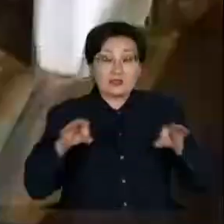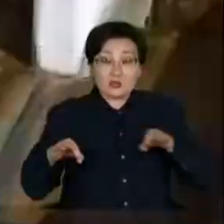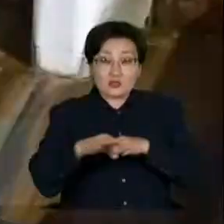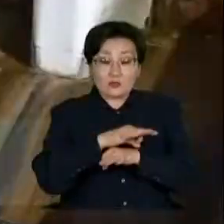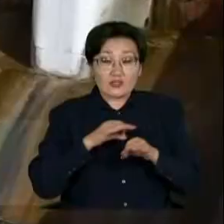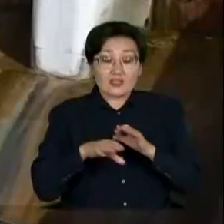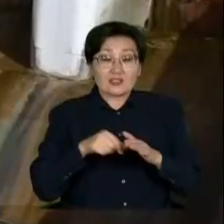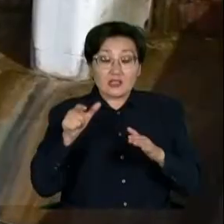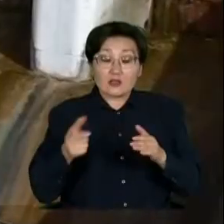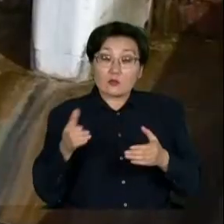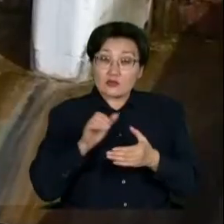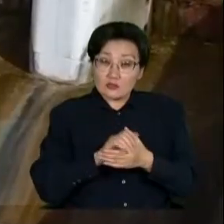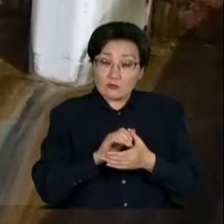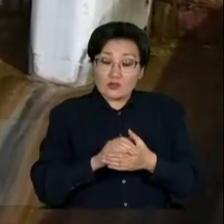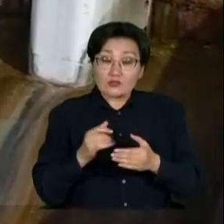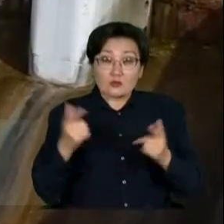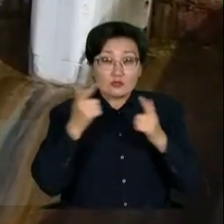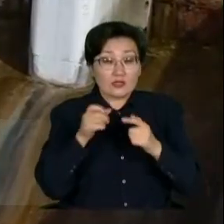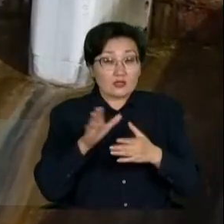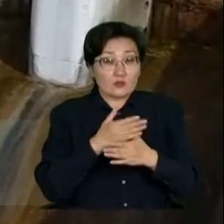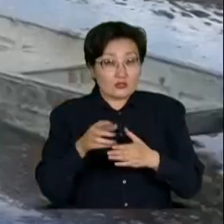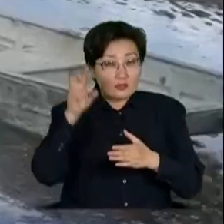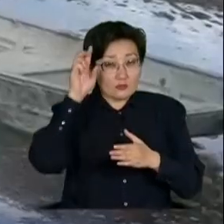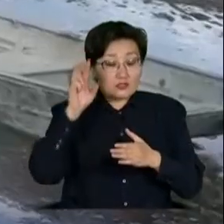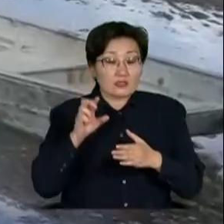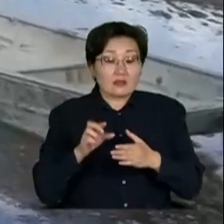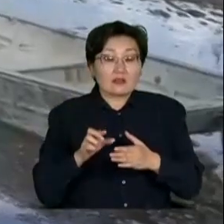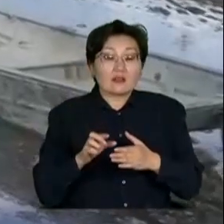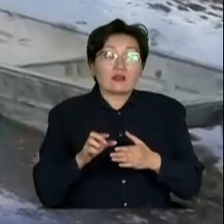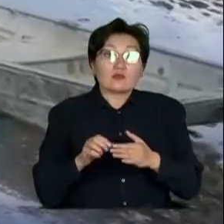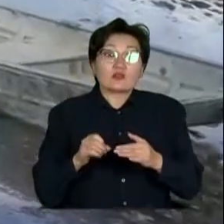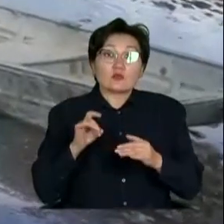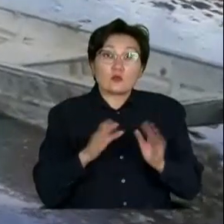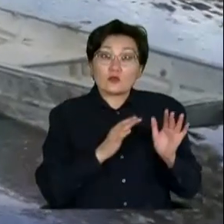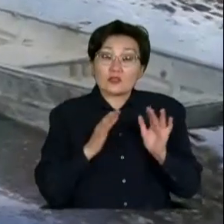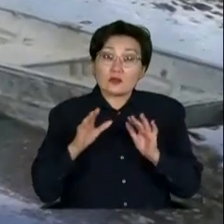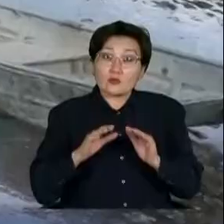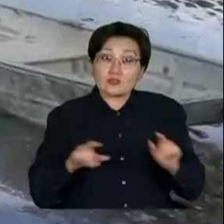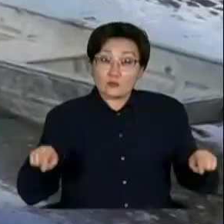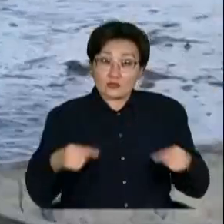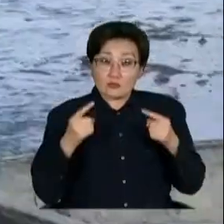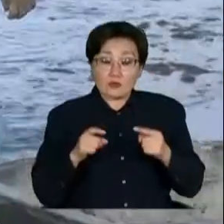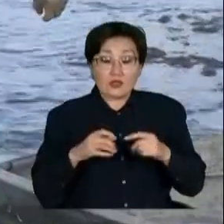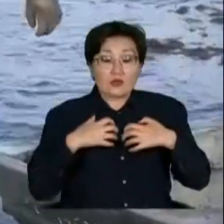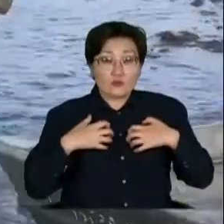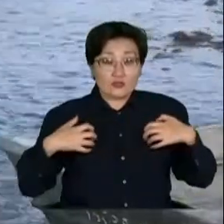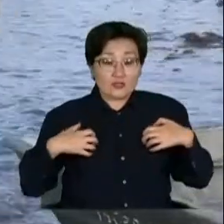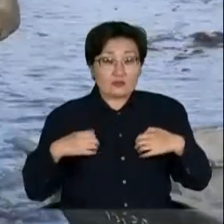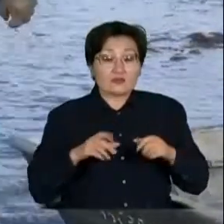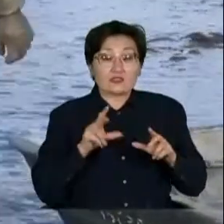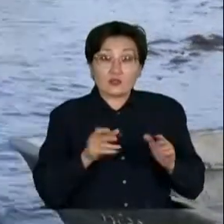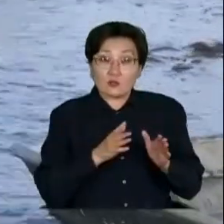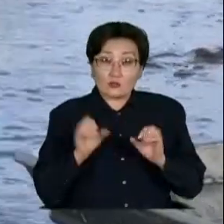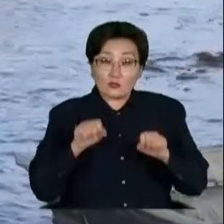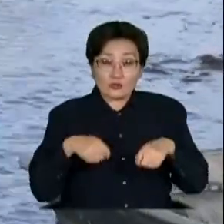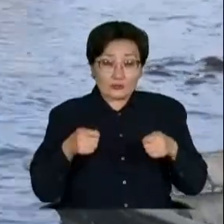Булавкина таныстырды. Депутат дерегінше, екі ел арасындағы келісім орман алқаптарын қалпына келтіру мен ақбөкендер санын реттеуге де